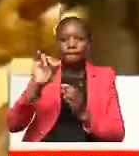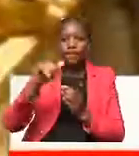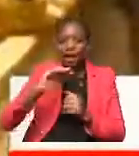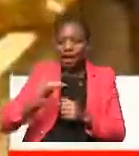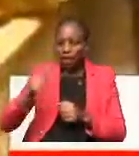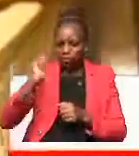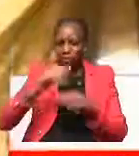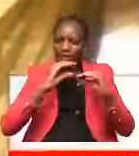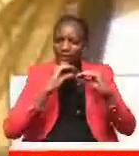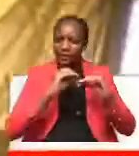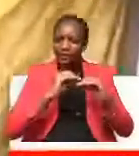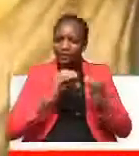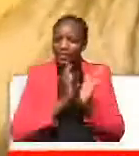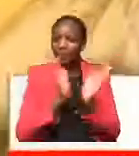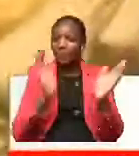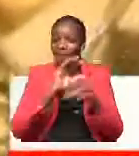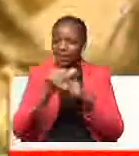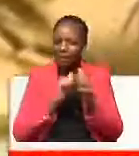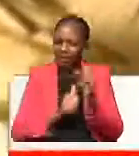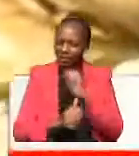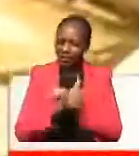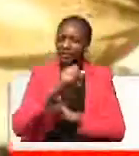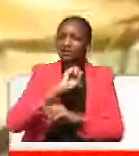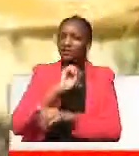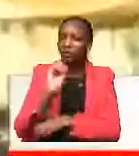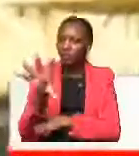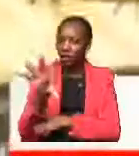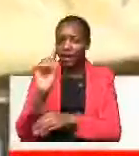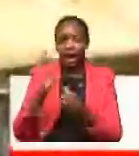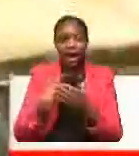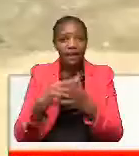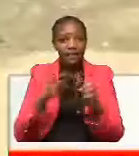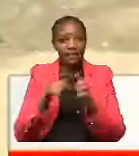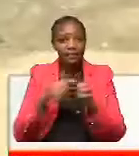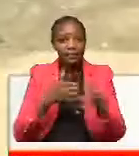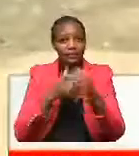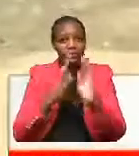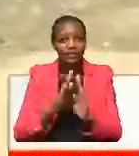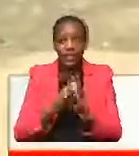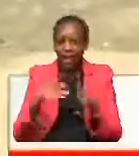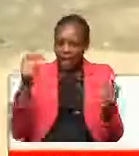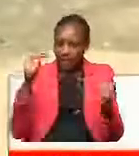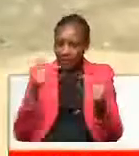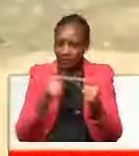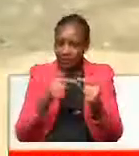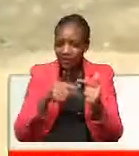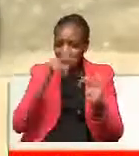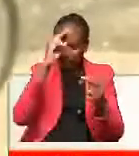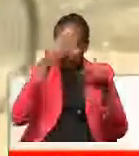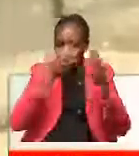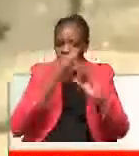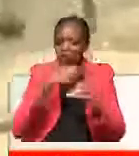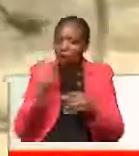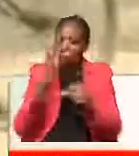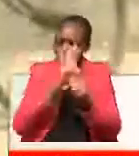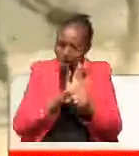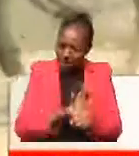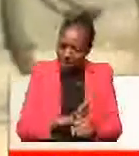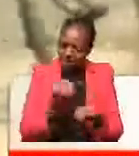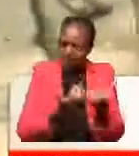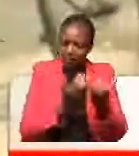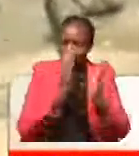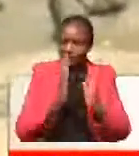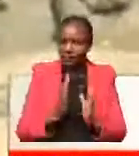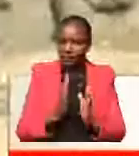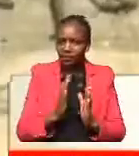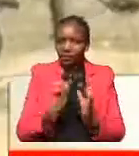kwa wenyeji kuhusu hatari ya virusi vya corona. Mututho akikashifu vikali maafisa wanaowadhulumu wanabiashara